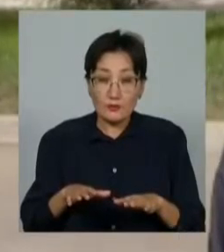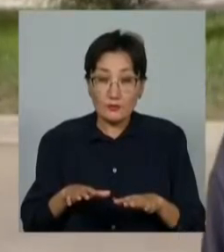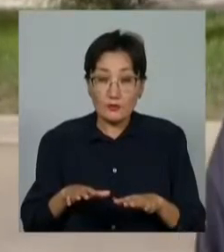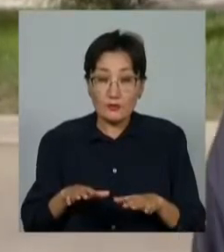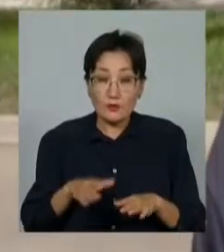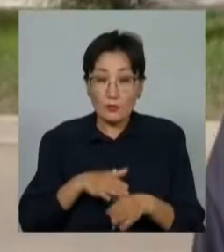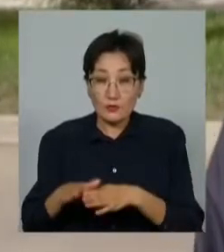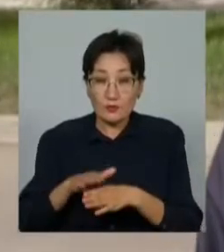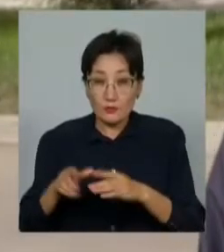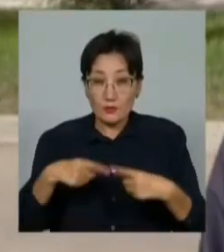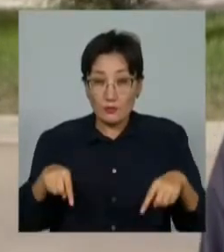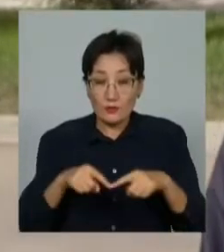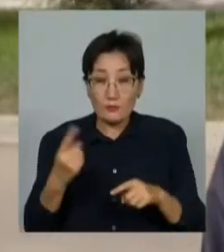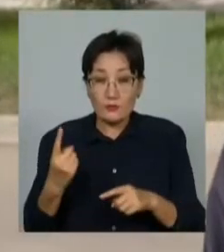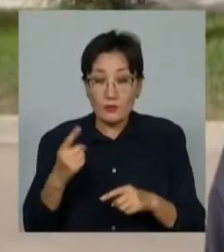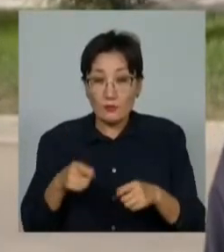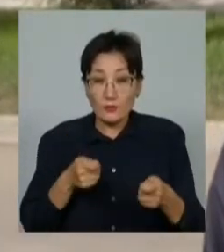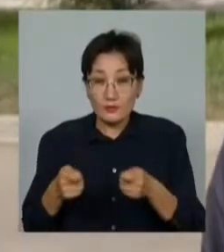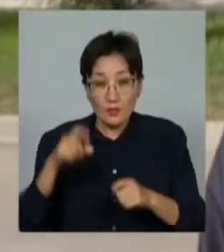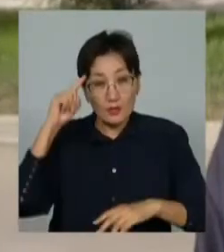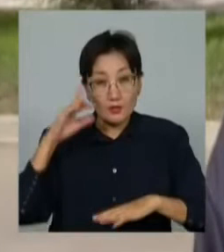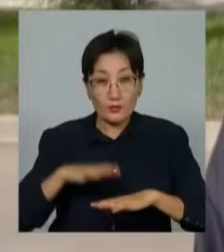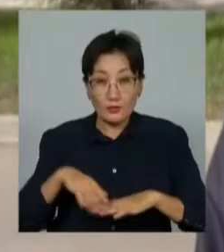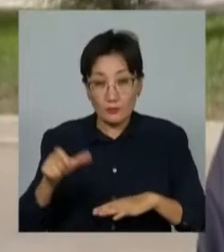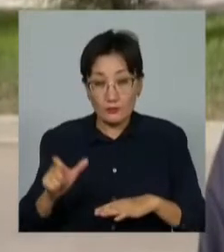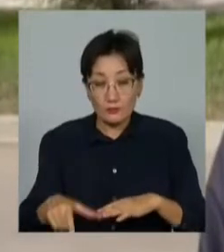жергілікті атқарушы органның бірінші басшысы әкімге